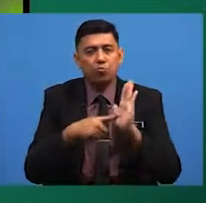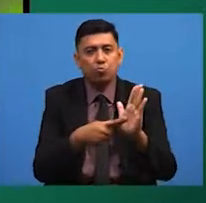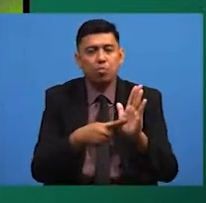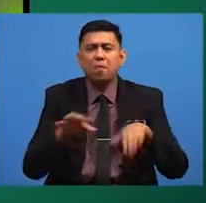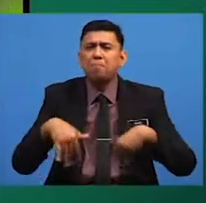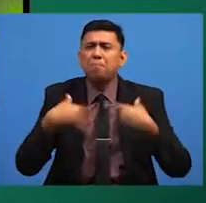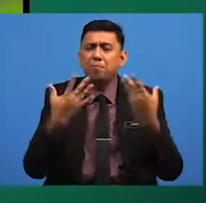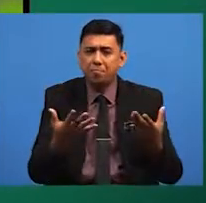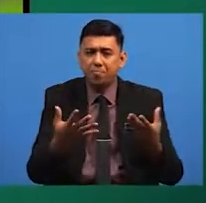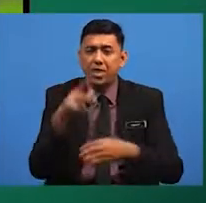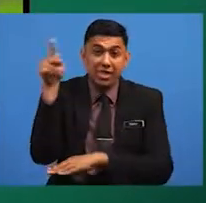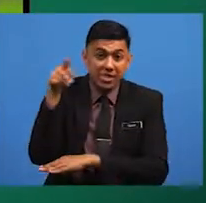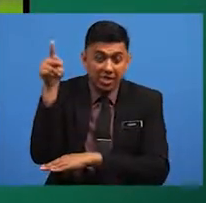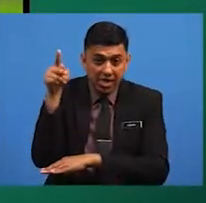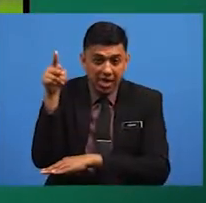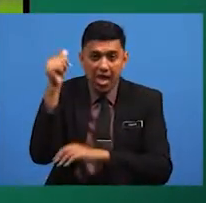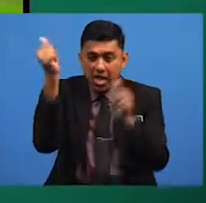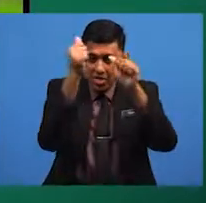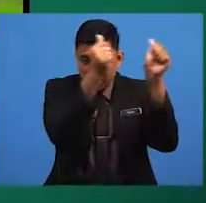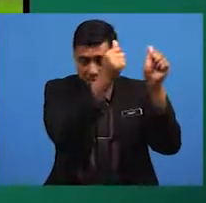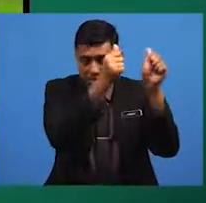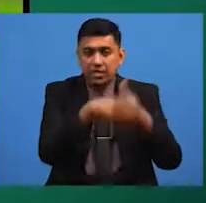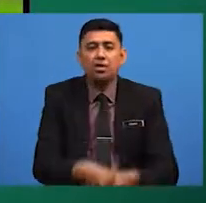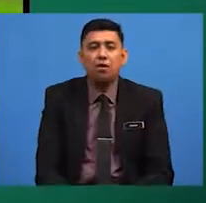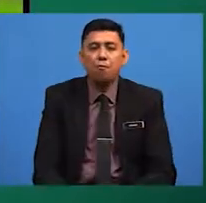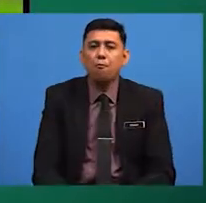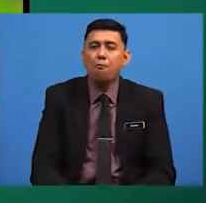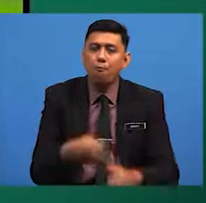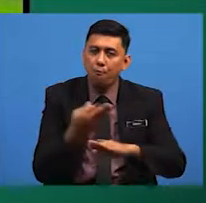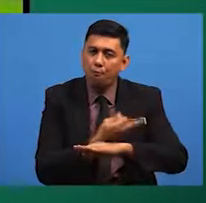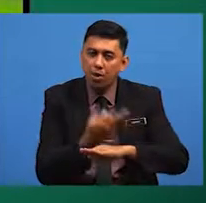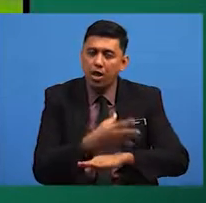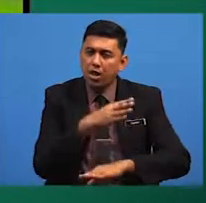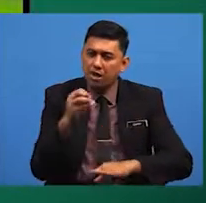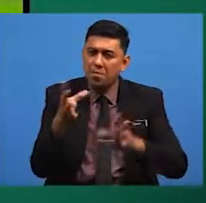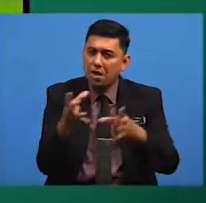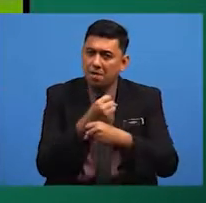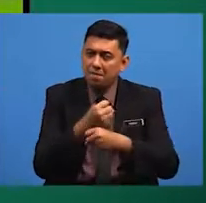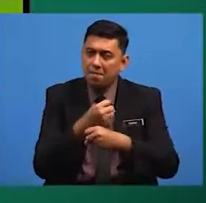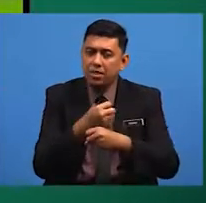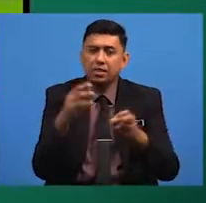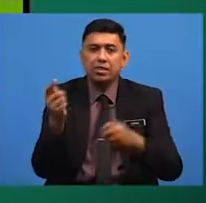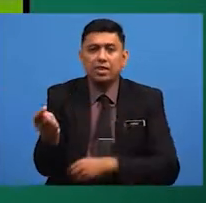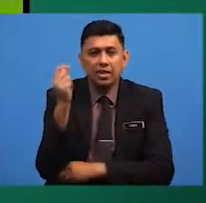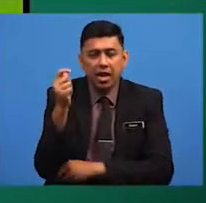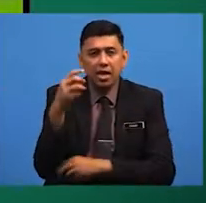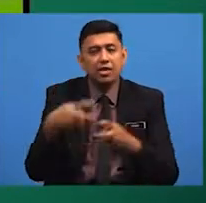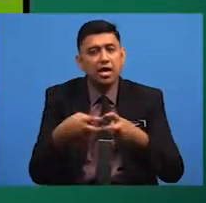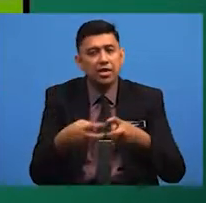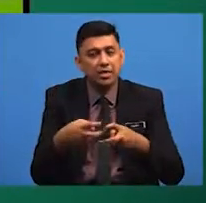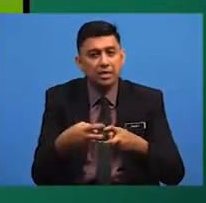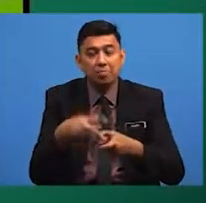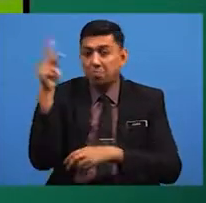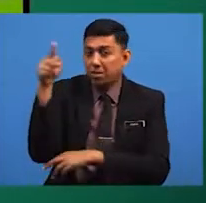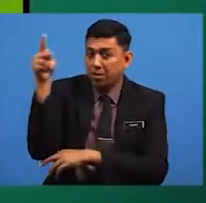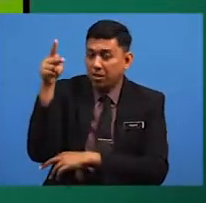Bagaimana kincir angin berfungsi dan menjalani tenaga election kincir